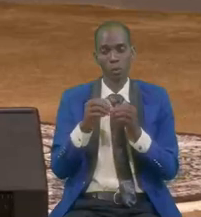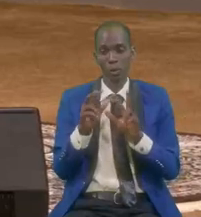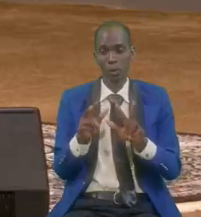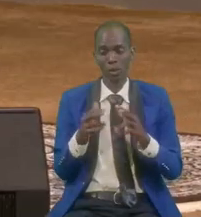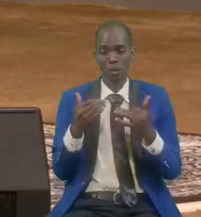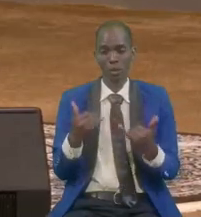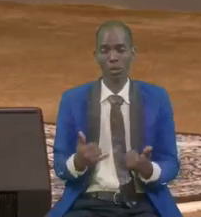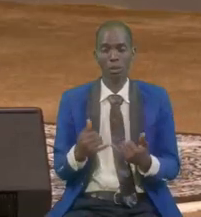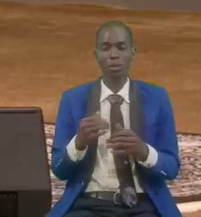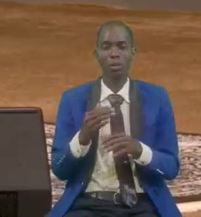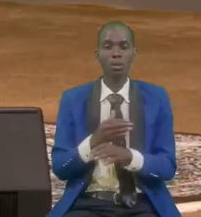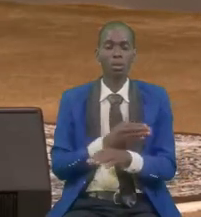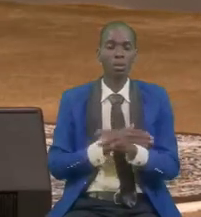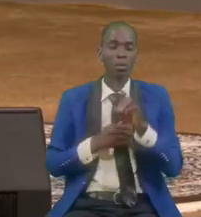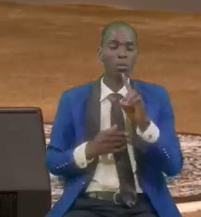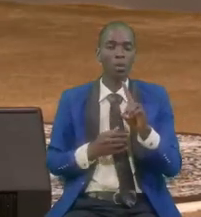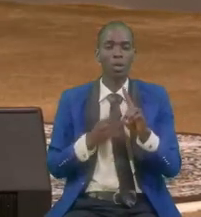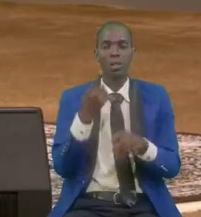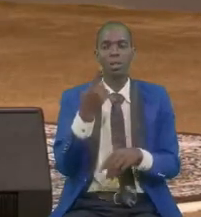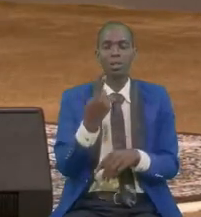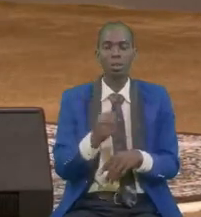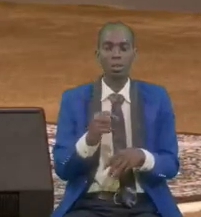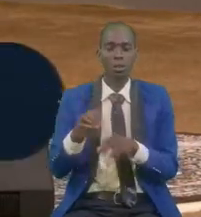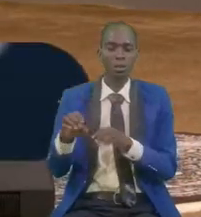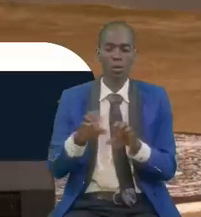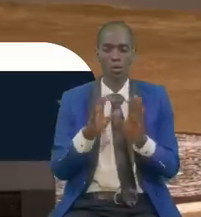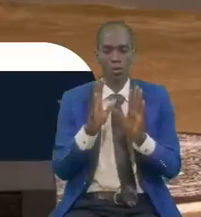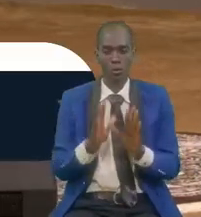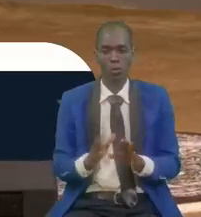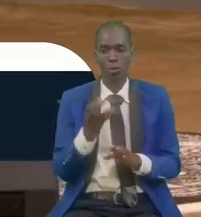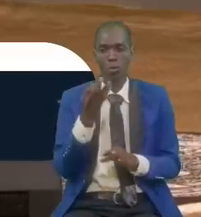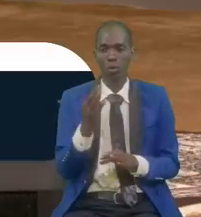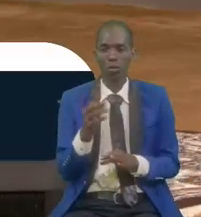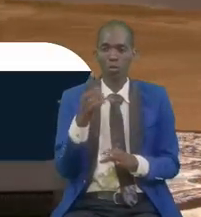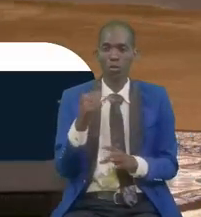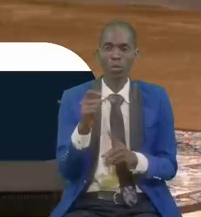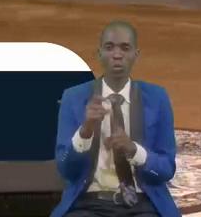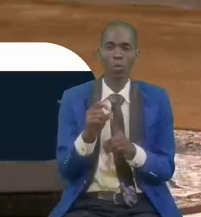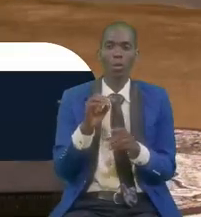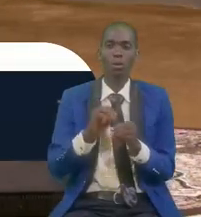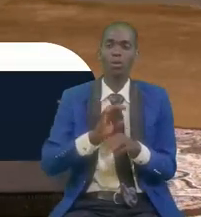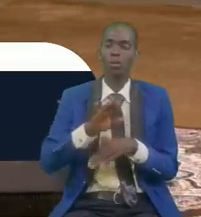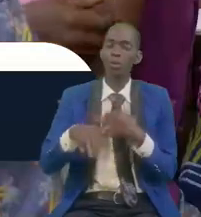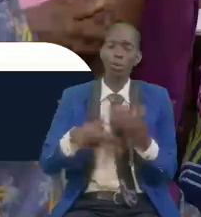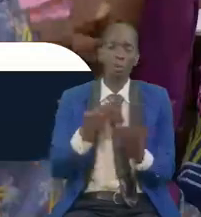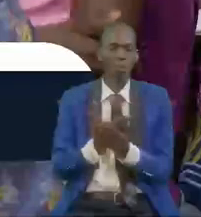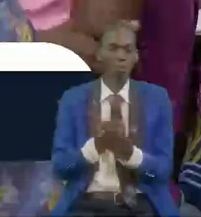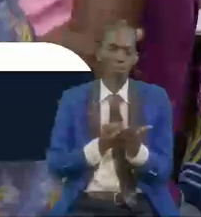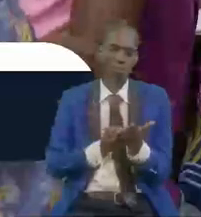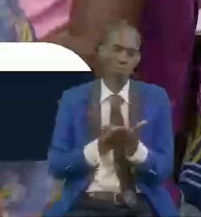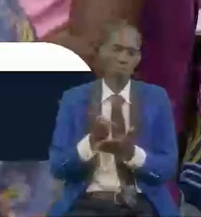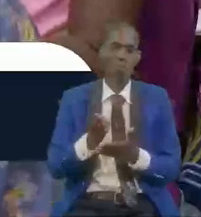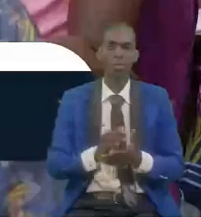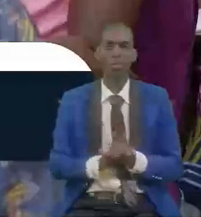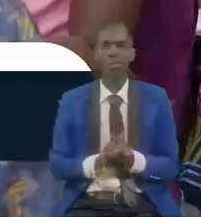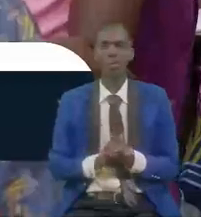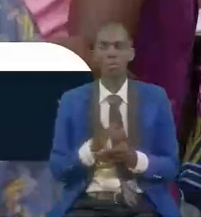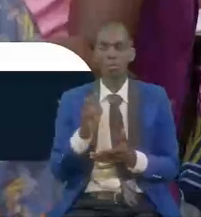1, les pratiquants de la parole en toute sincérité. Ils